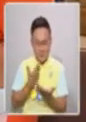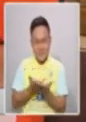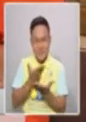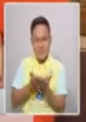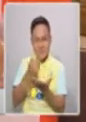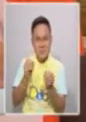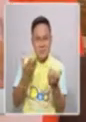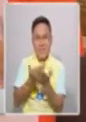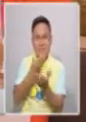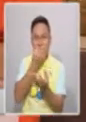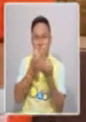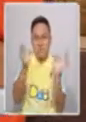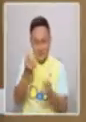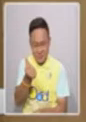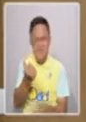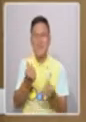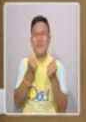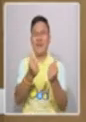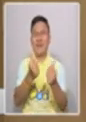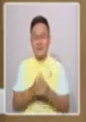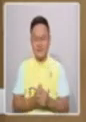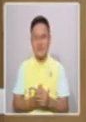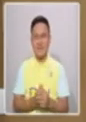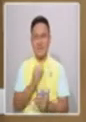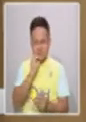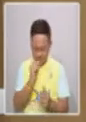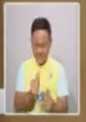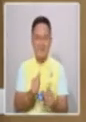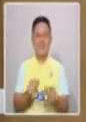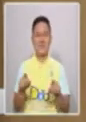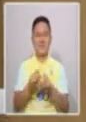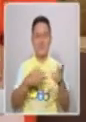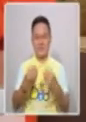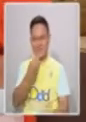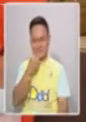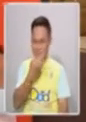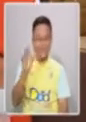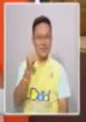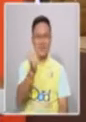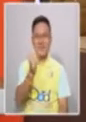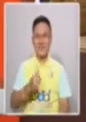าล้มทับป้านิสัยไม่ดีคุณ ป้ากว่านี้ก็ได ้ กินมากกว่านี้ก็ได้